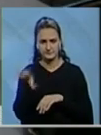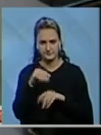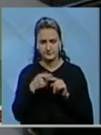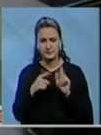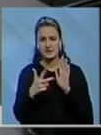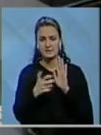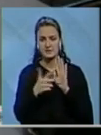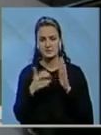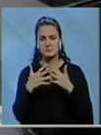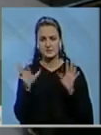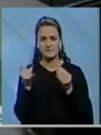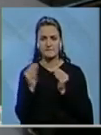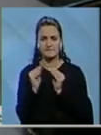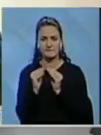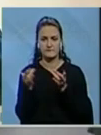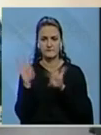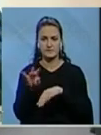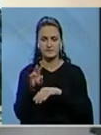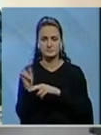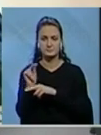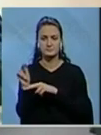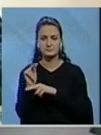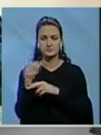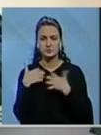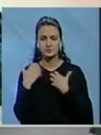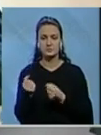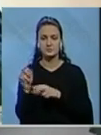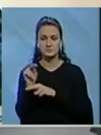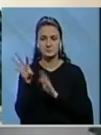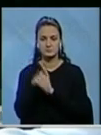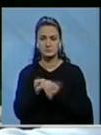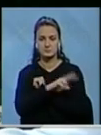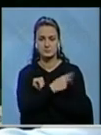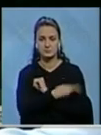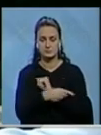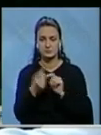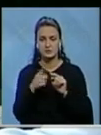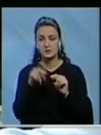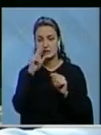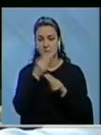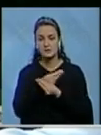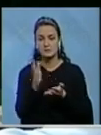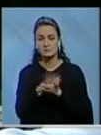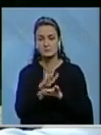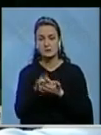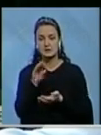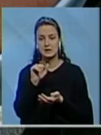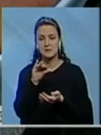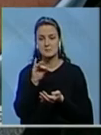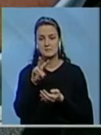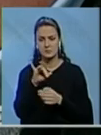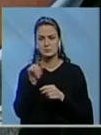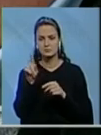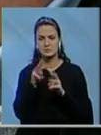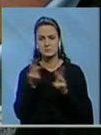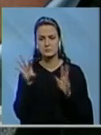მათგან 800-ზე მეტი კვლავ განაგრძობს ჯანდაცვის ცენტრებში მკურნალობას. რაც შეეხება ტამიფლუს, როგორც სამინისტროში